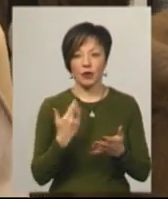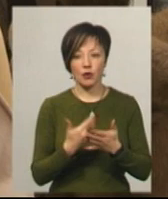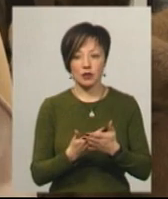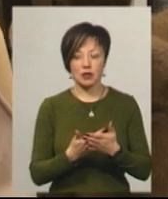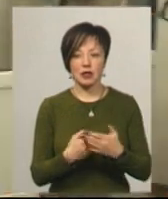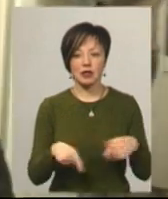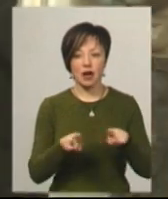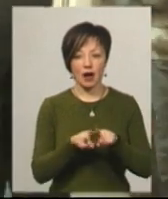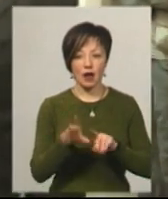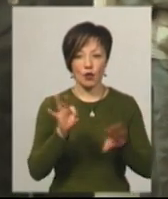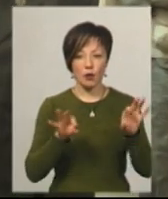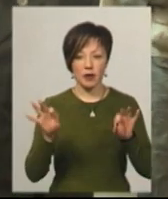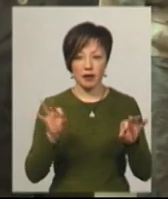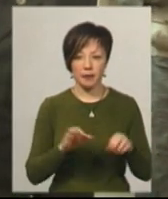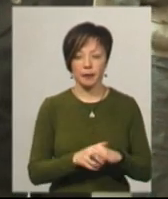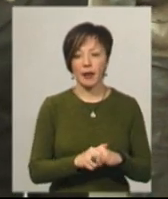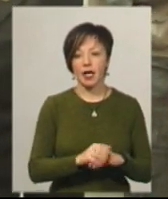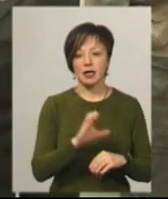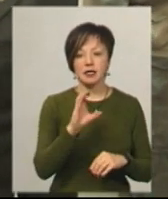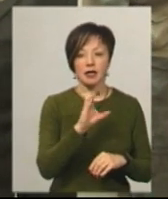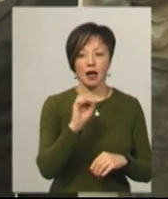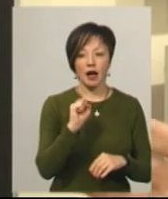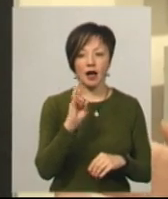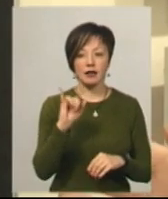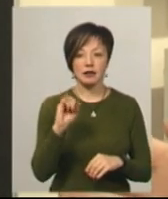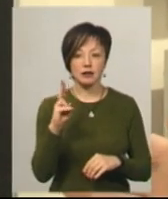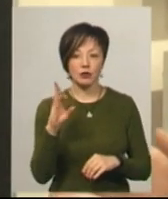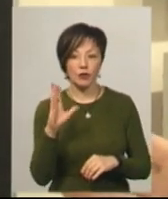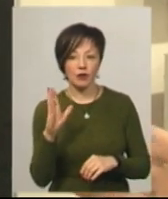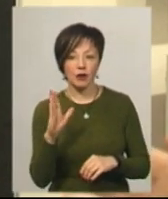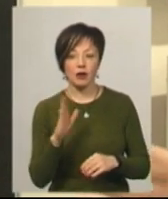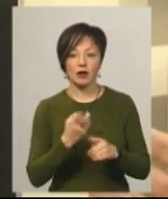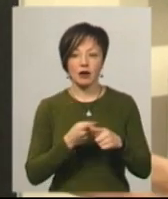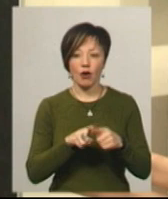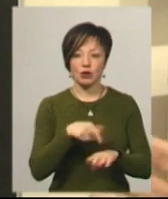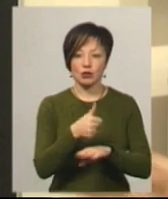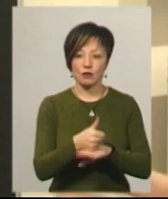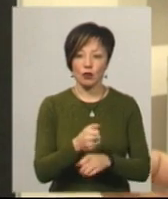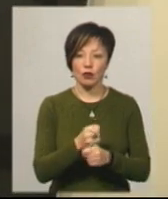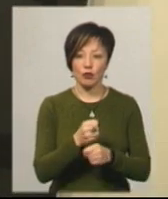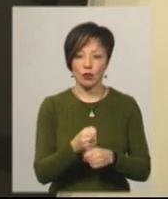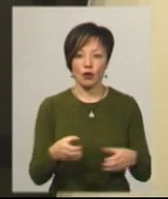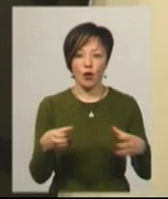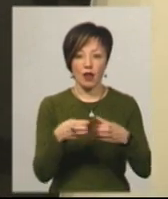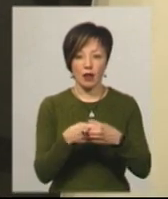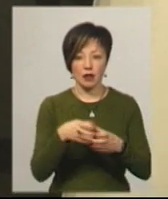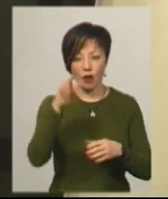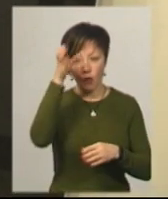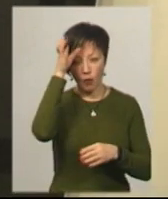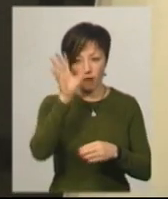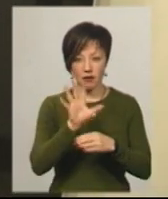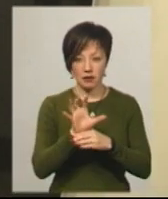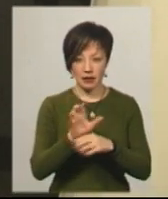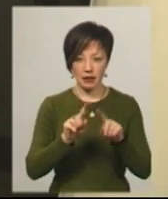ось. Така добірка. Сергій Аніськов представив дослідження про колажі і їх види. Основною роботою у його колекції стала наукова